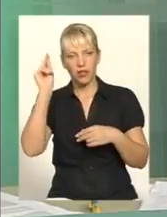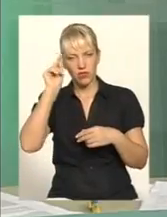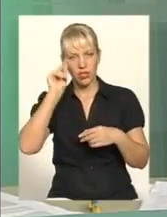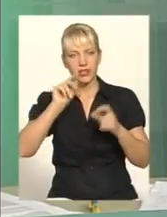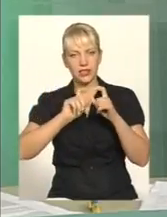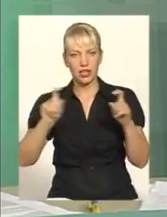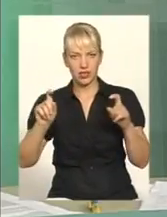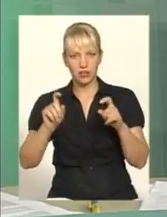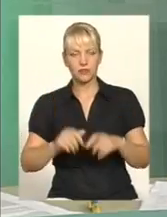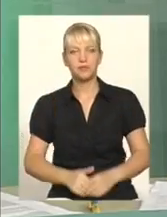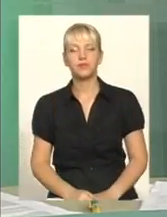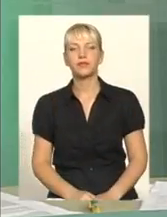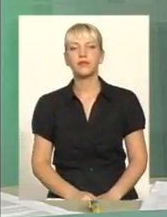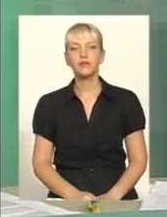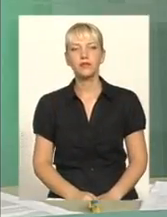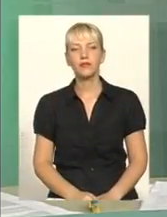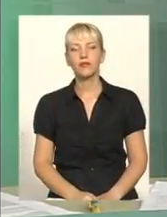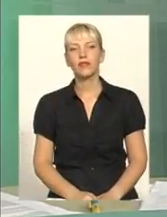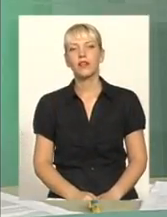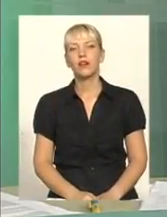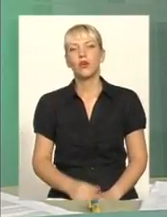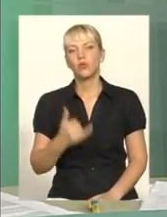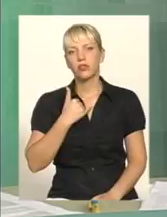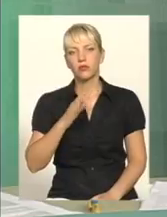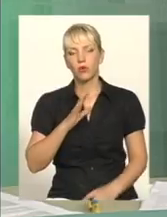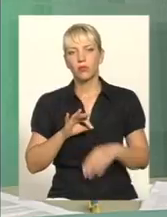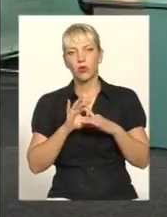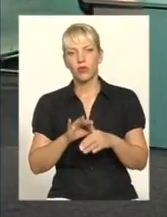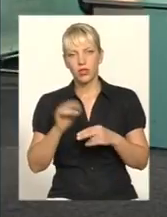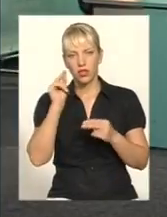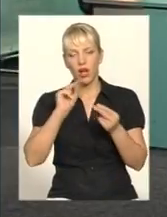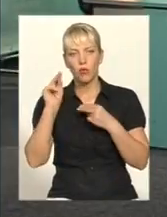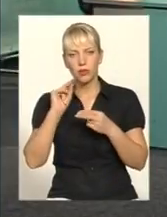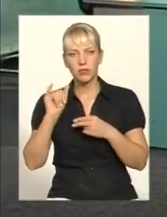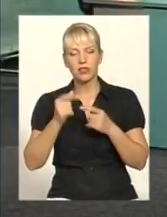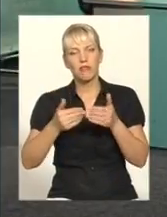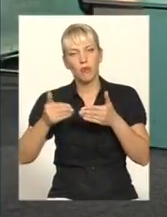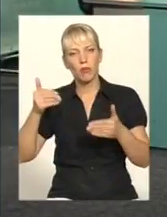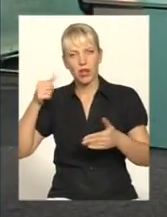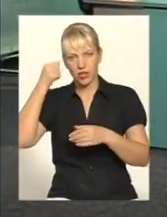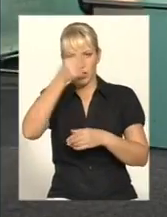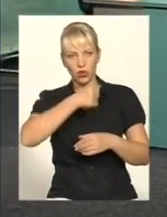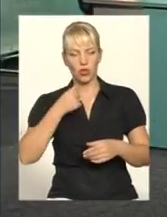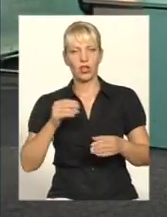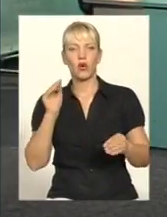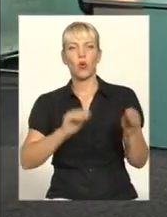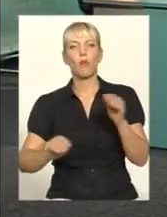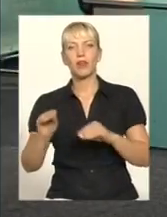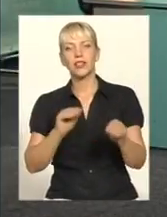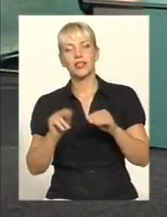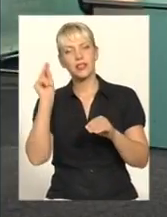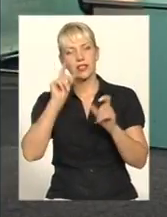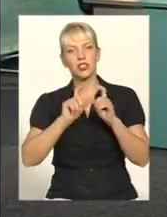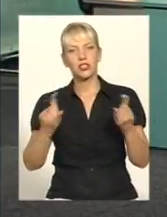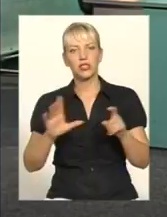закладів. Ну, як вже було сказано, у нас оптимізація була проведена минулі роки, попередні роки. Значить, комплектація шкіл проведена